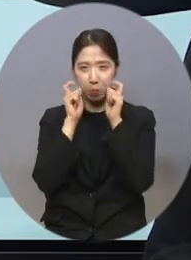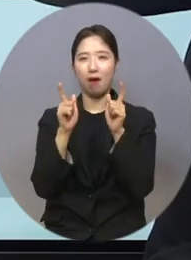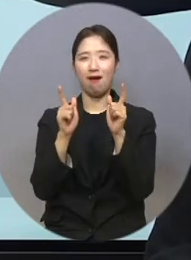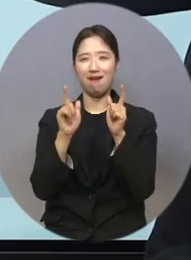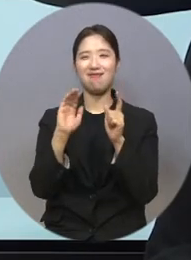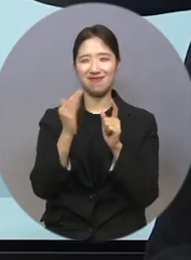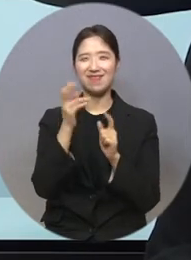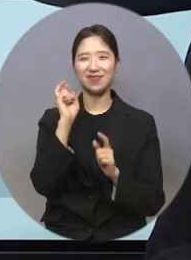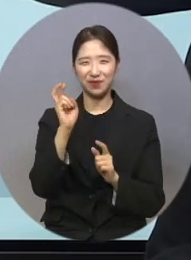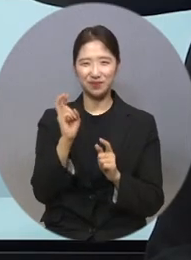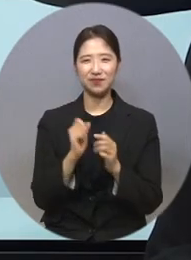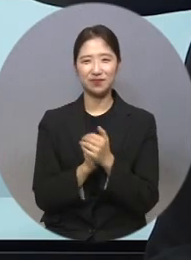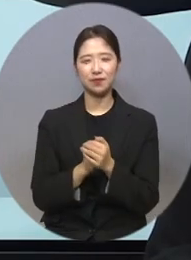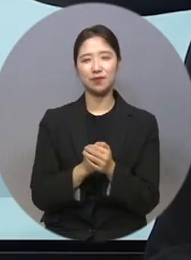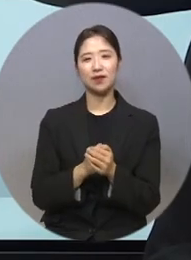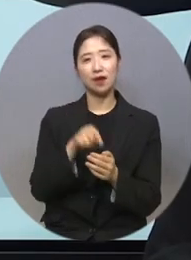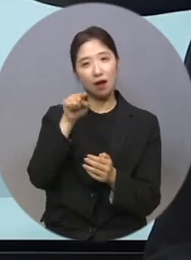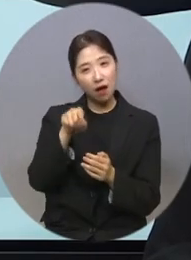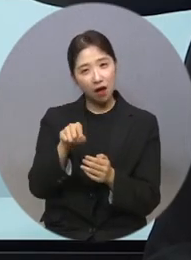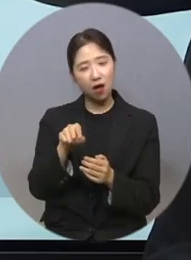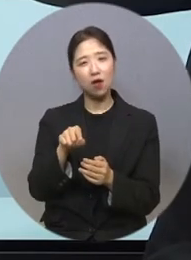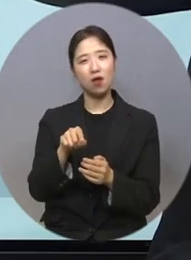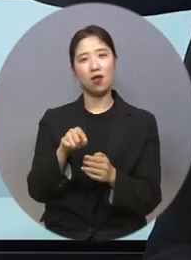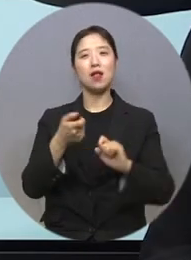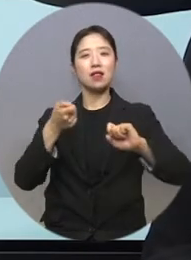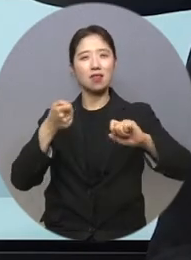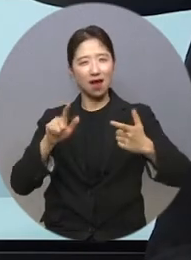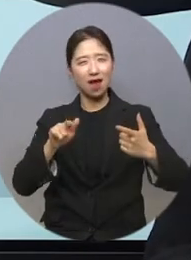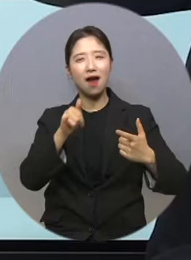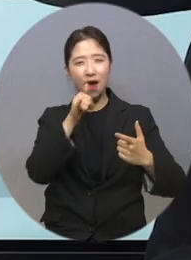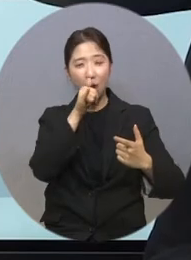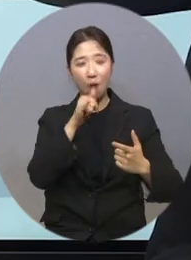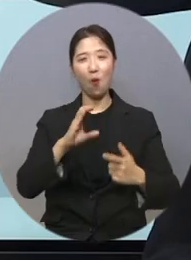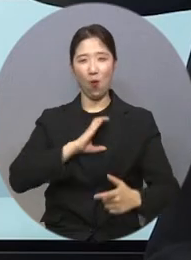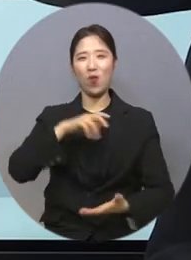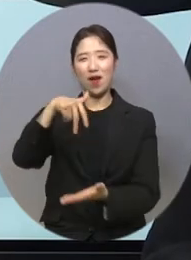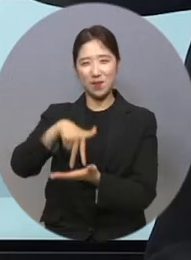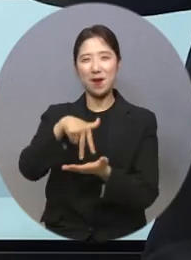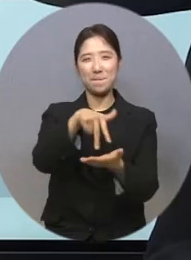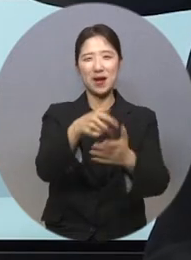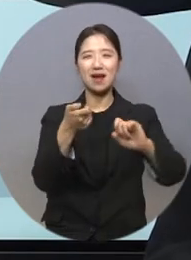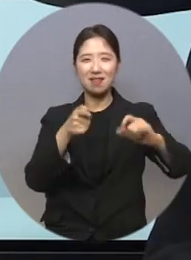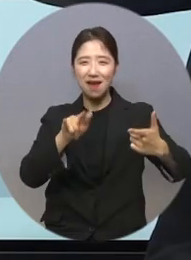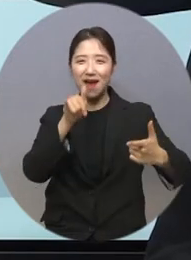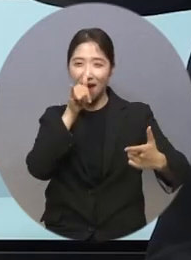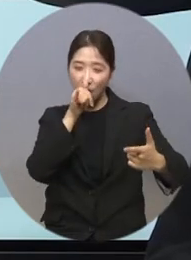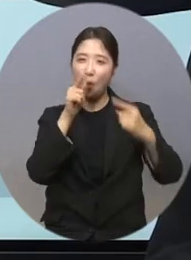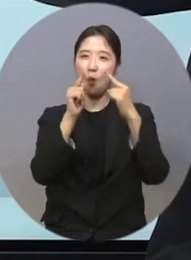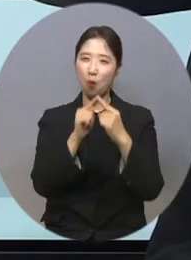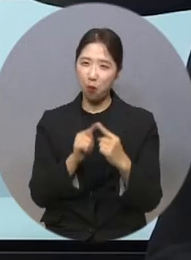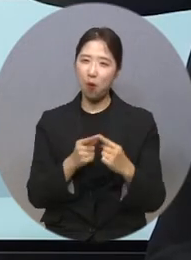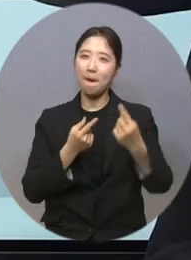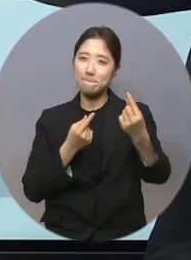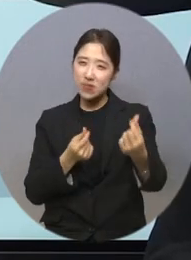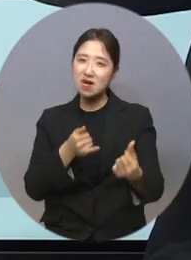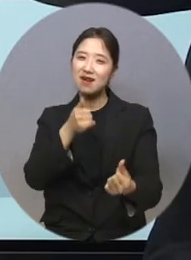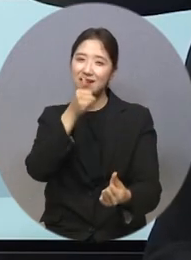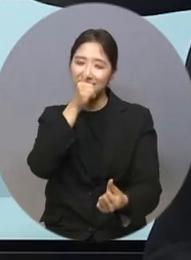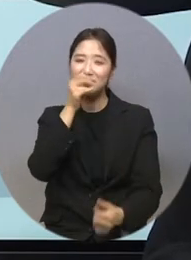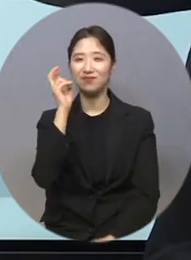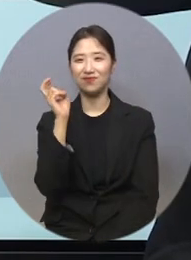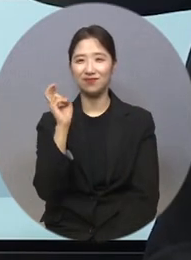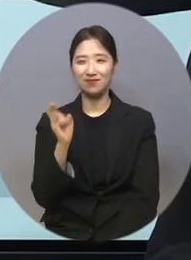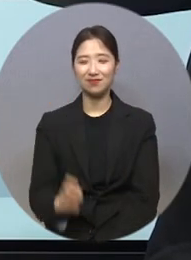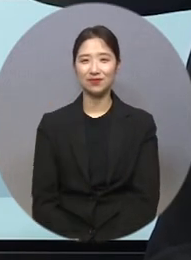이제 처음에도 말씀드렸지만 차이점도 있고 또 코다로서 또 공통점도 있으실 거다 이런 생각이 좀